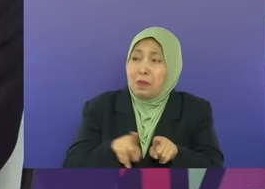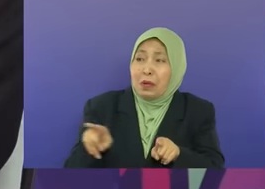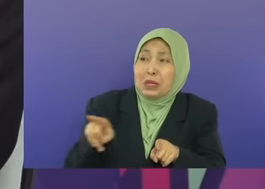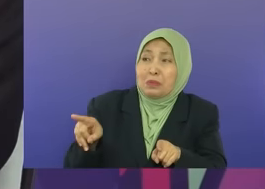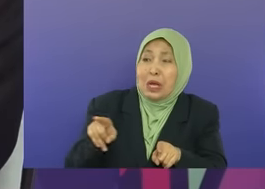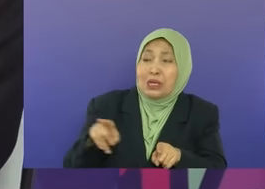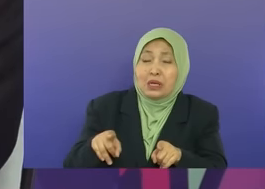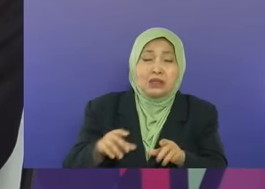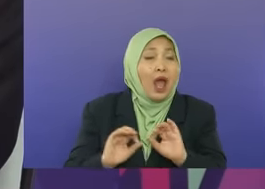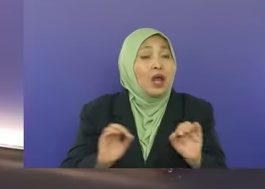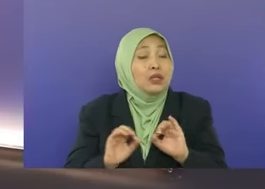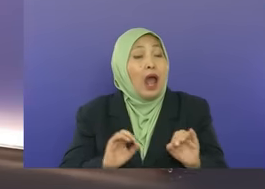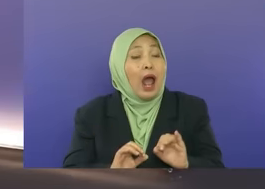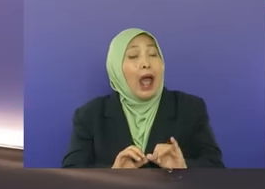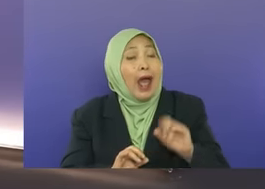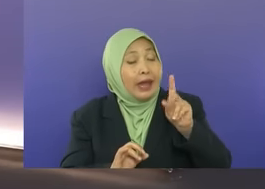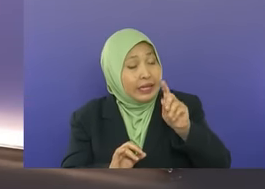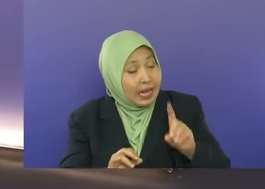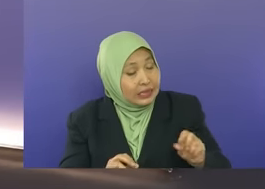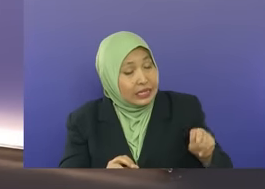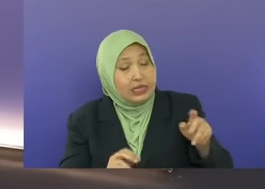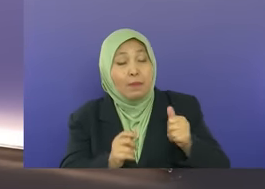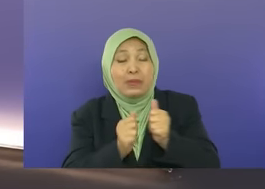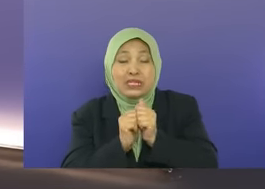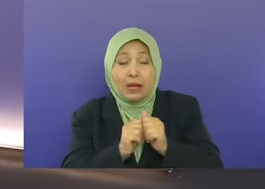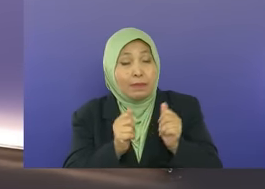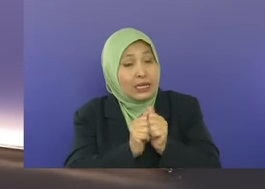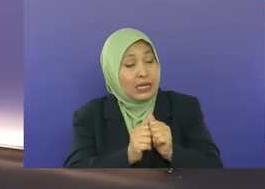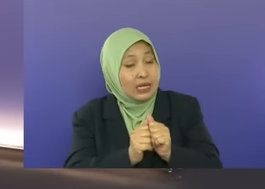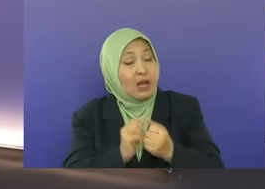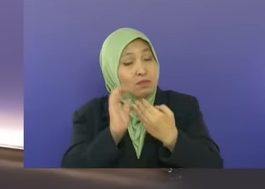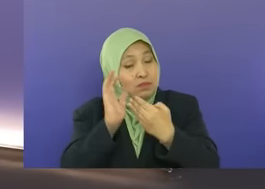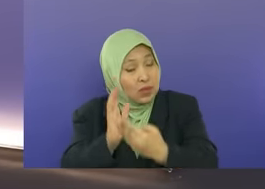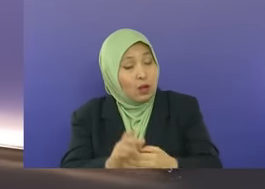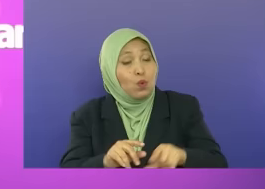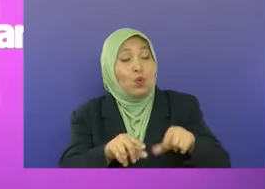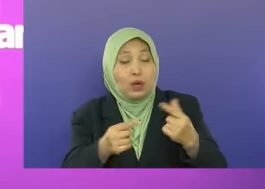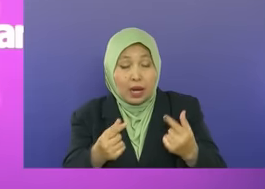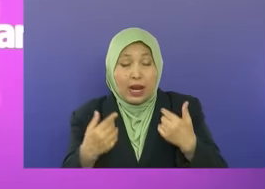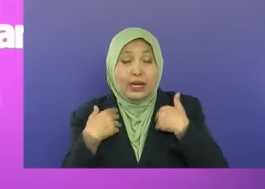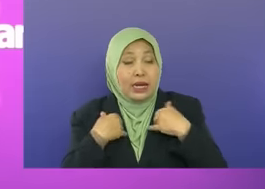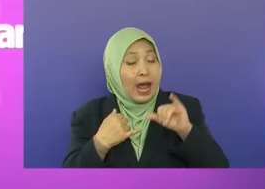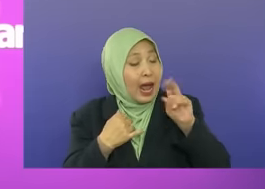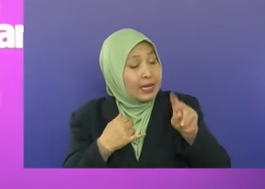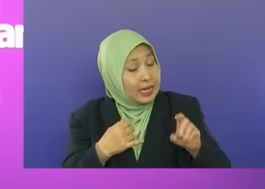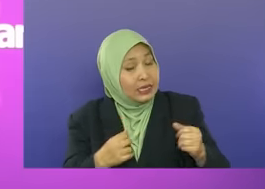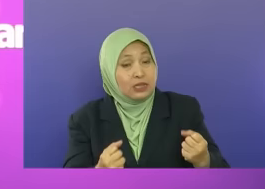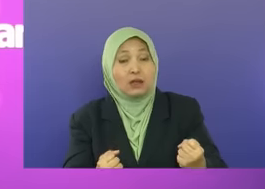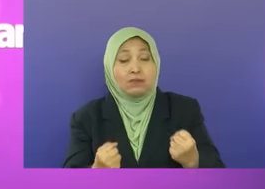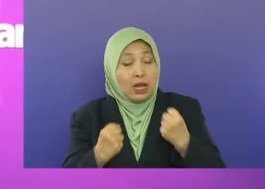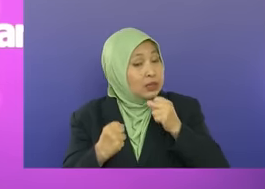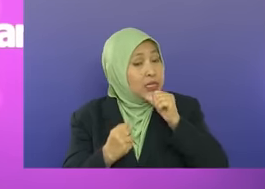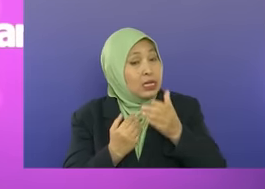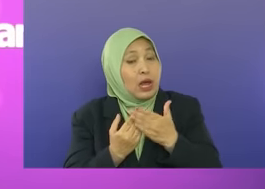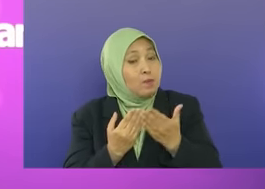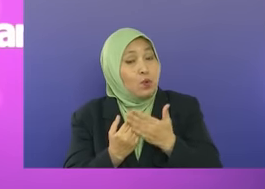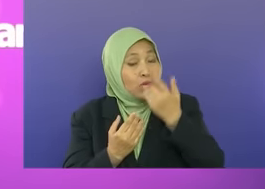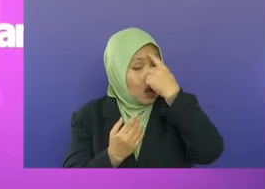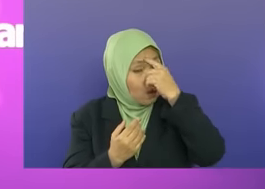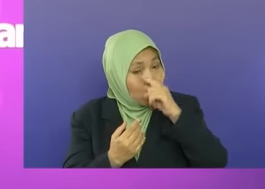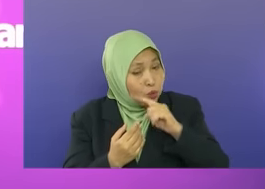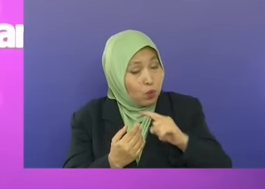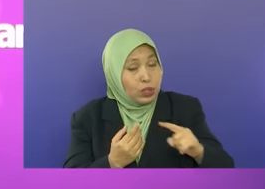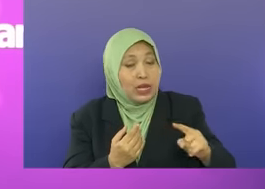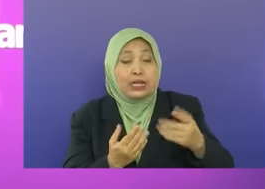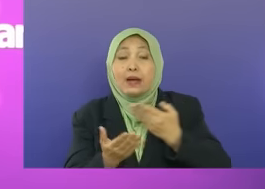identity dan orang yang bersama dengan mukjizat bersama dengan Alquran identity-nya Teguh tidak mudah untuk dia